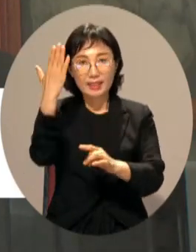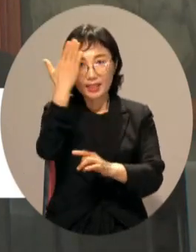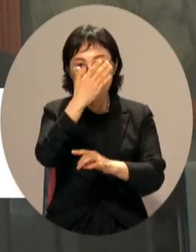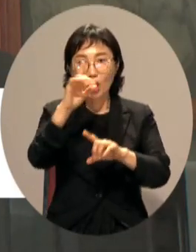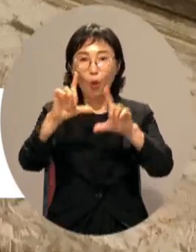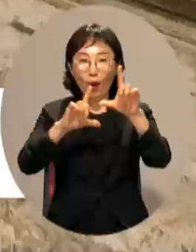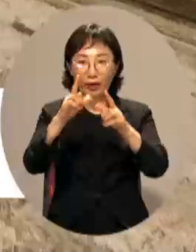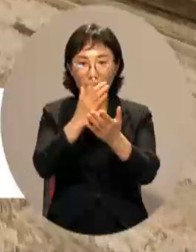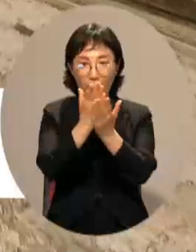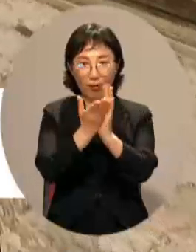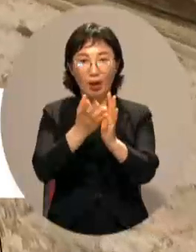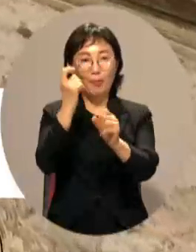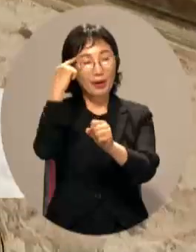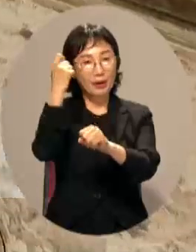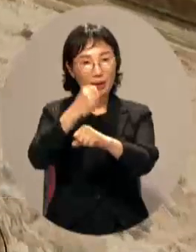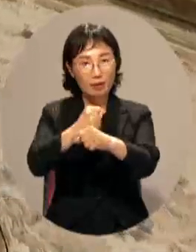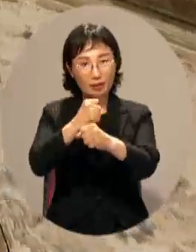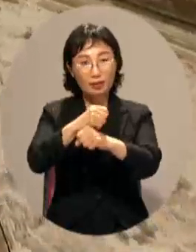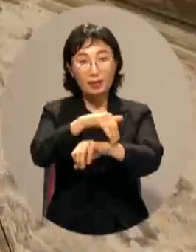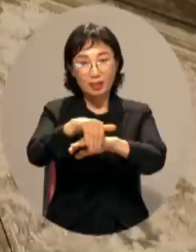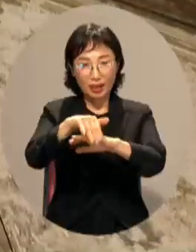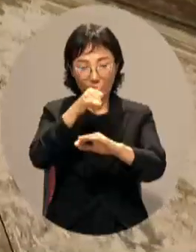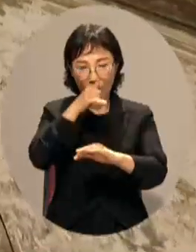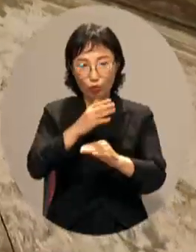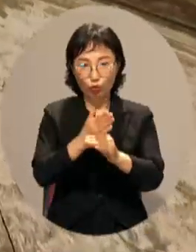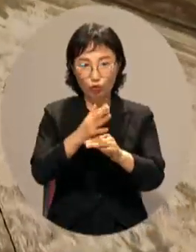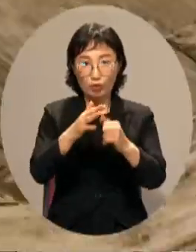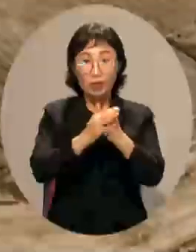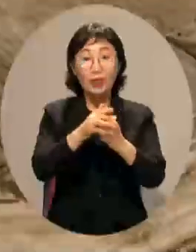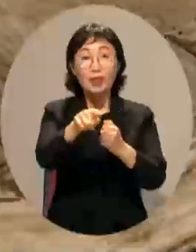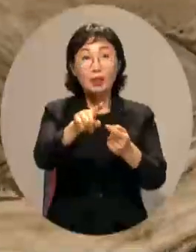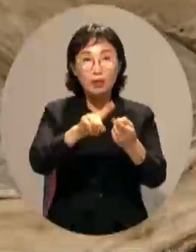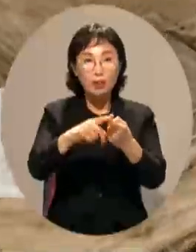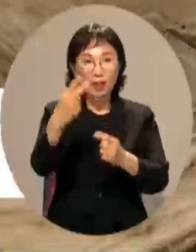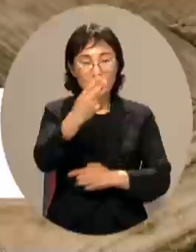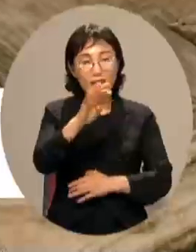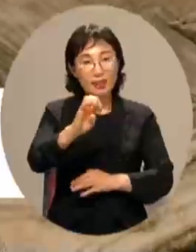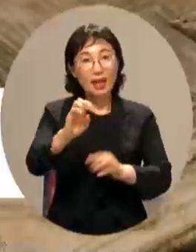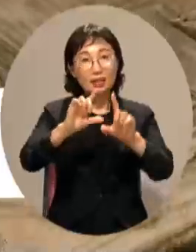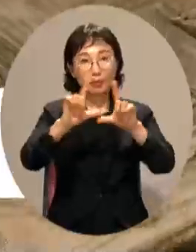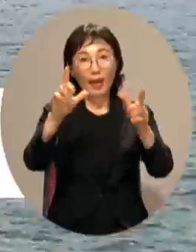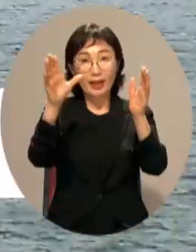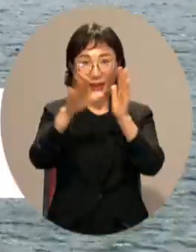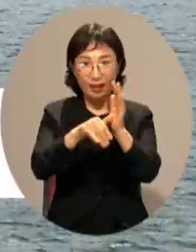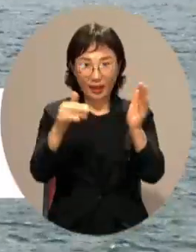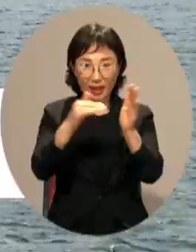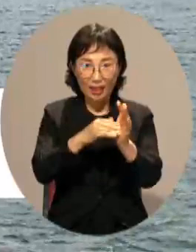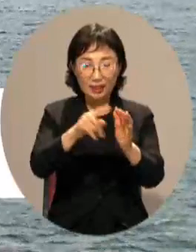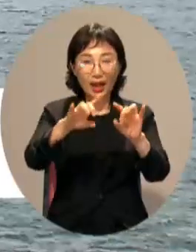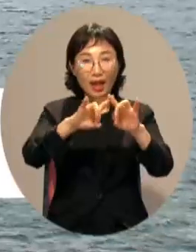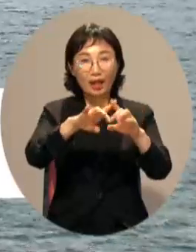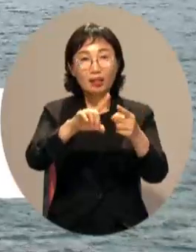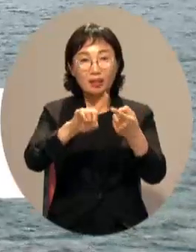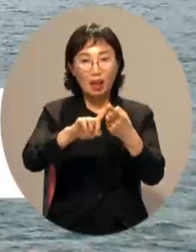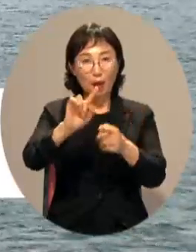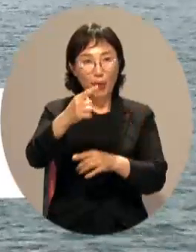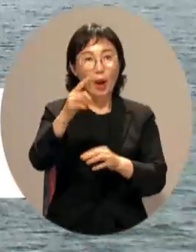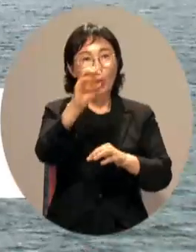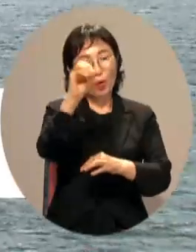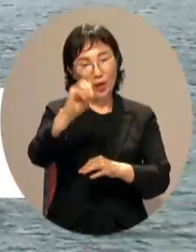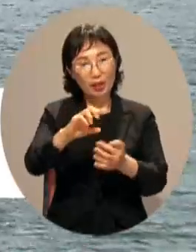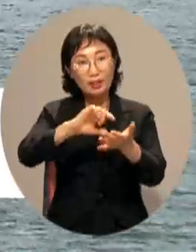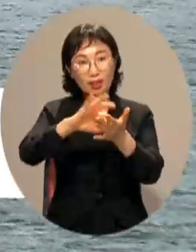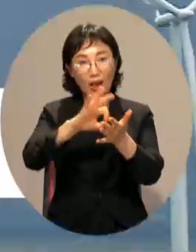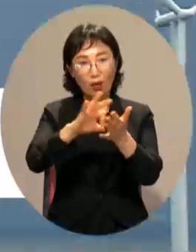친환경화를 추진하는. 새만금 스마트 그린산단은 오는 2040년까지 재생에너지를 100%